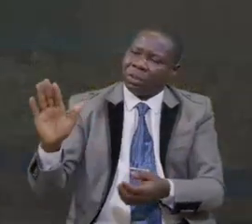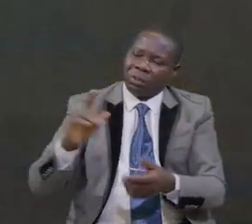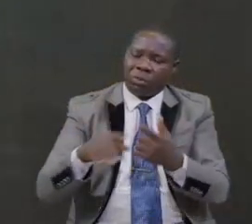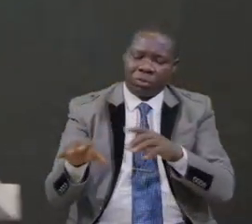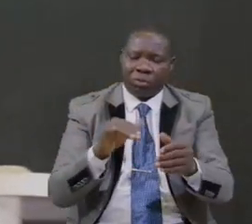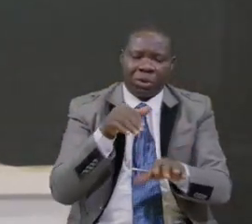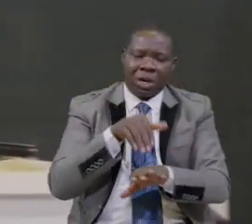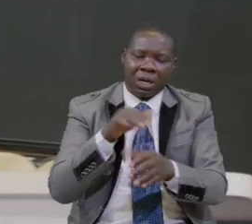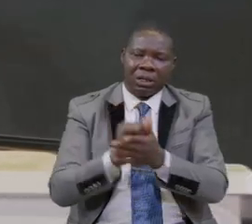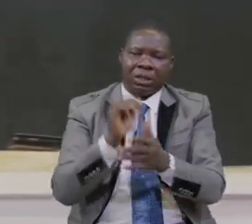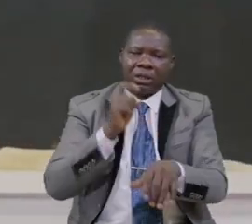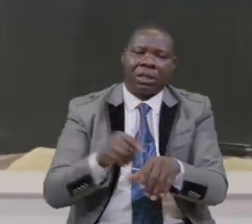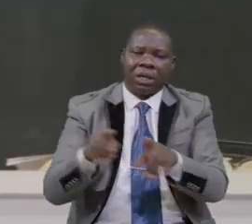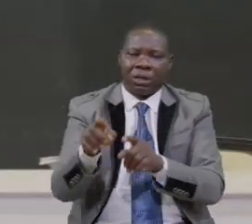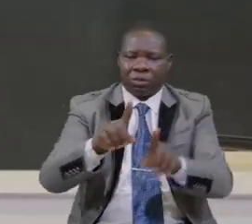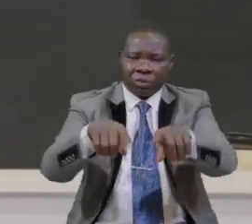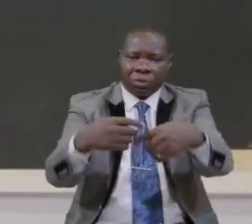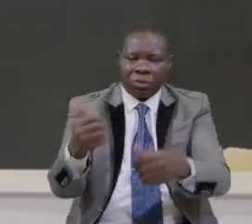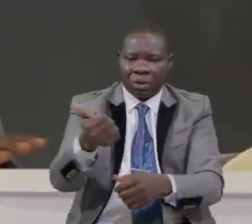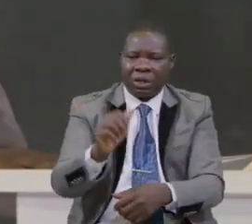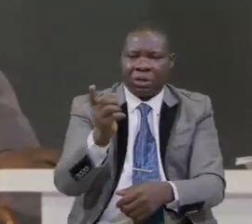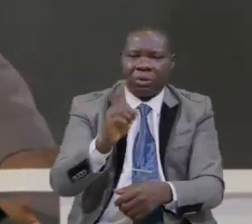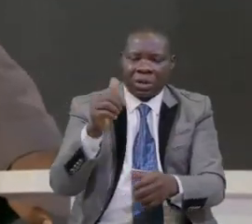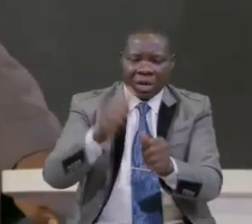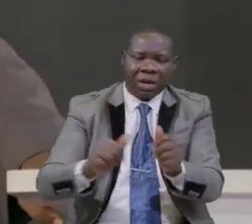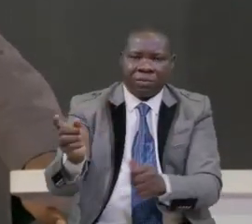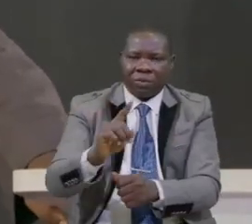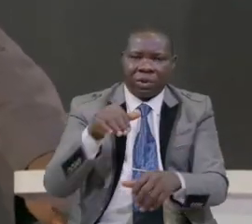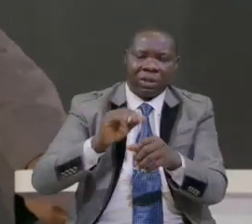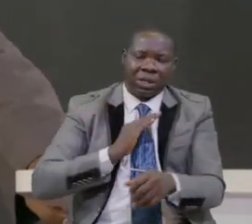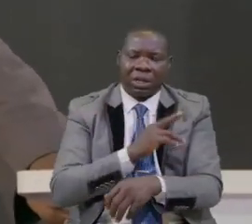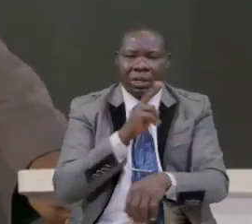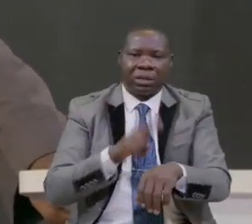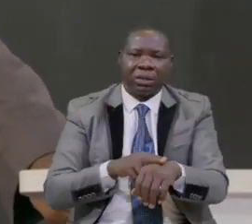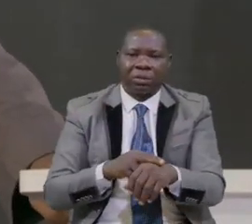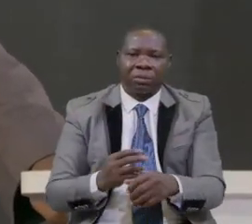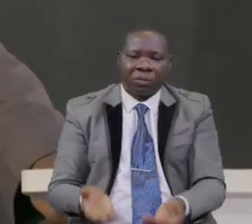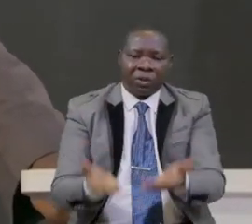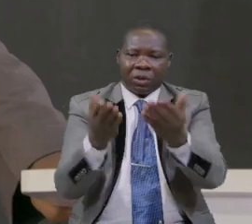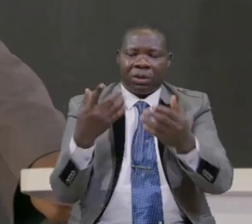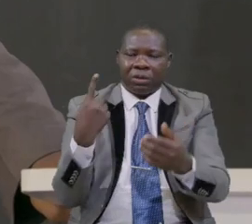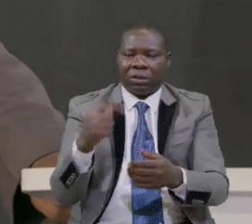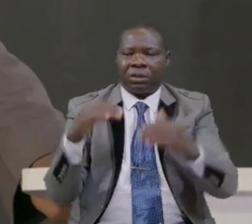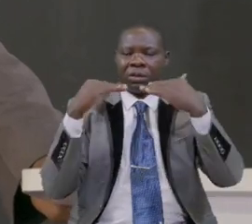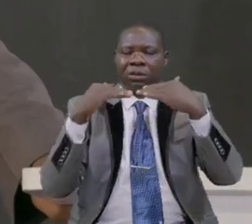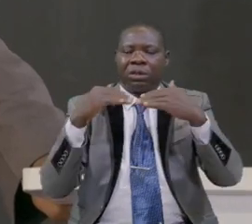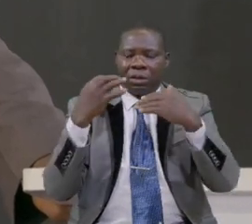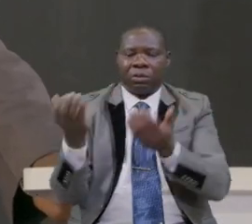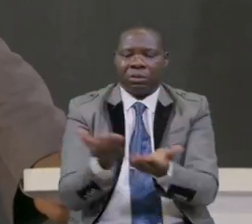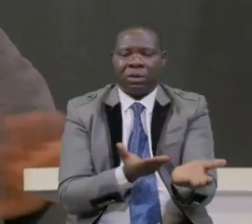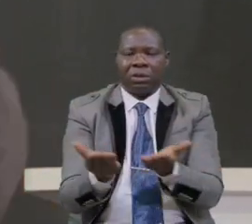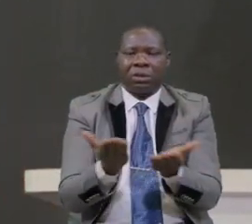moment. Comme il allait partout dans nos nations, il faut relever le nation du service,